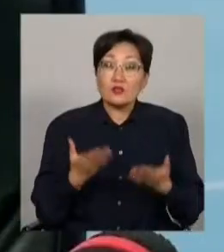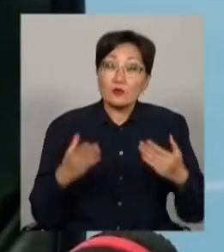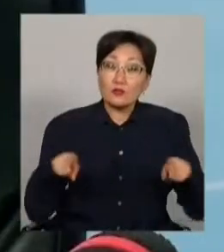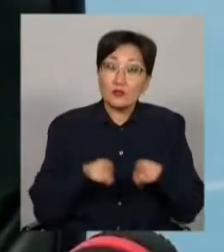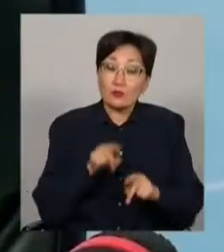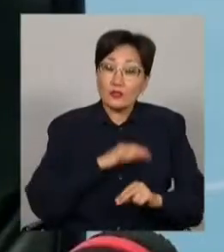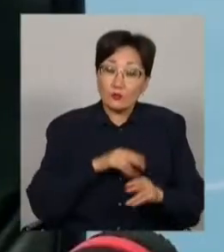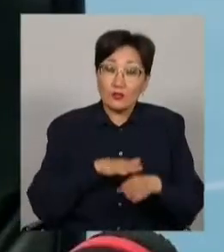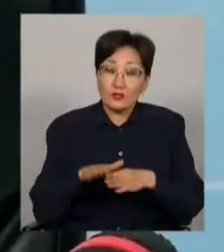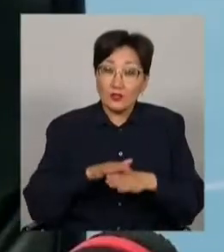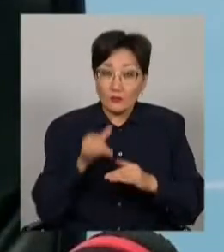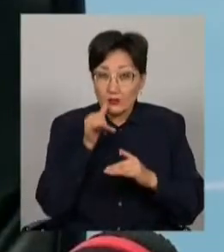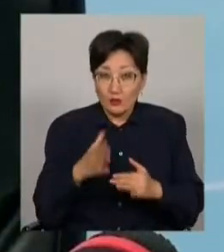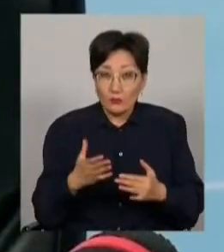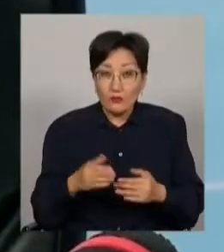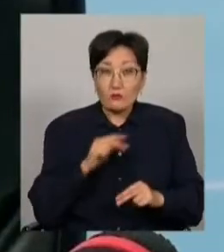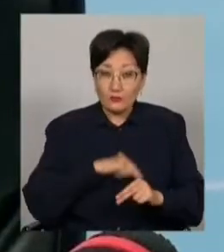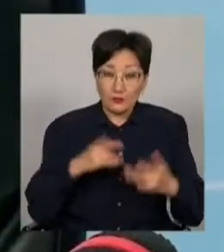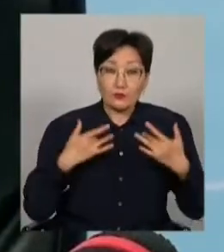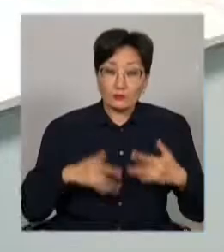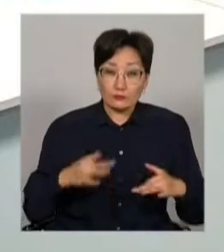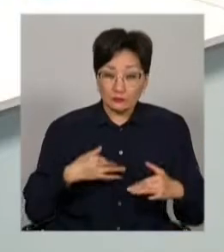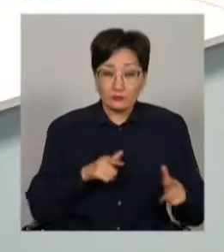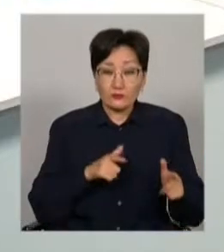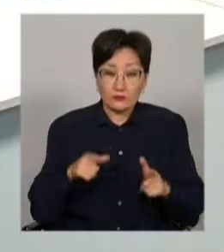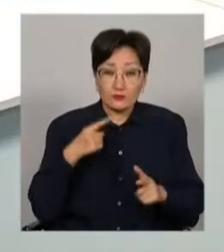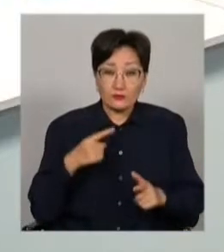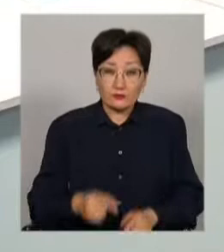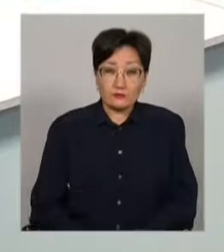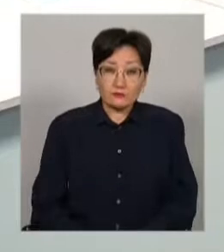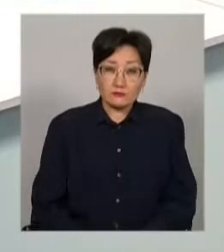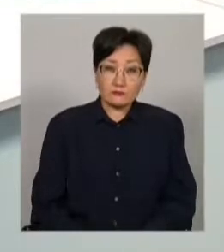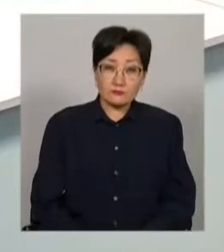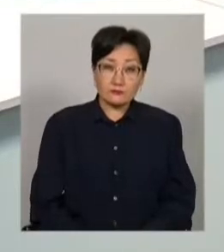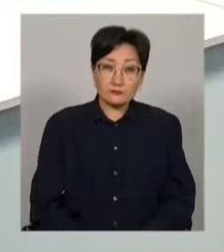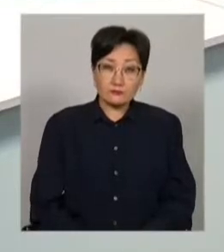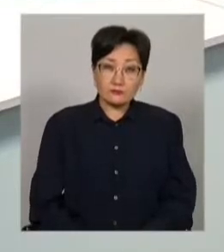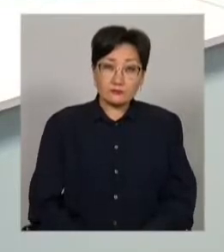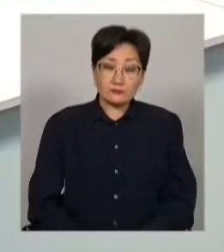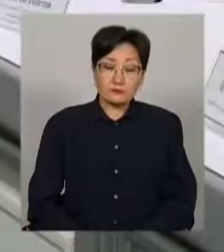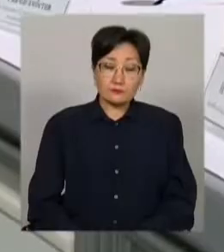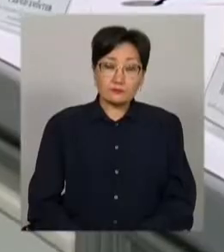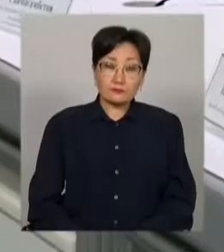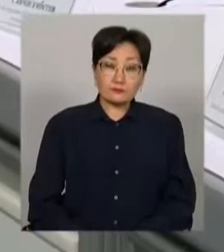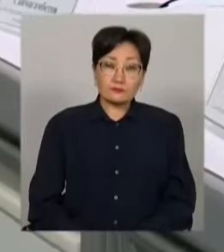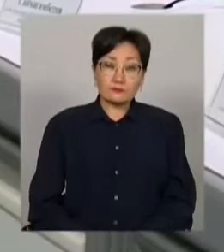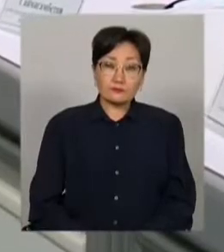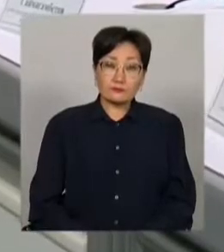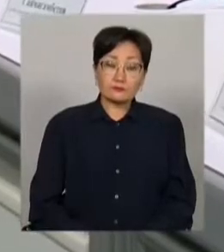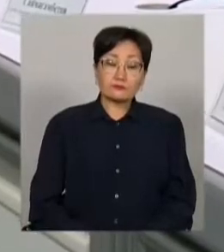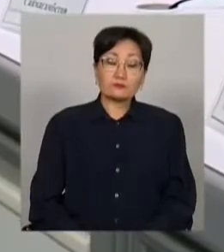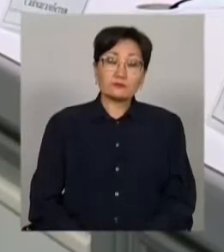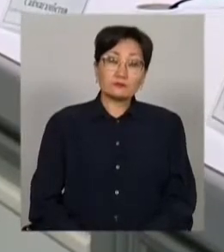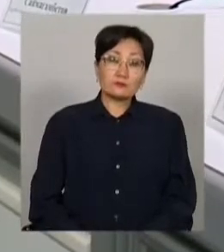осы жұмысты атқаралмадың десе, қызметімнен кетуге әзірмін деді. Асылбек Тойбек, Нұрлан Өтеген, Ринат Утеев, Алматы